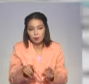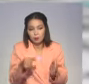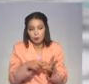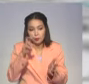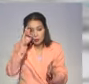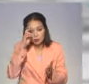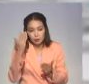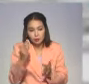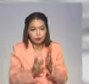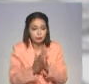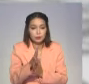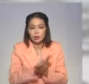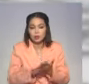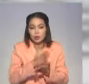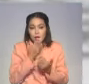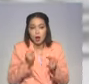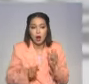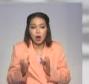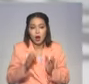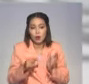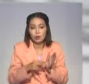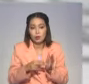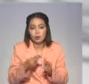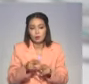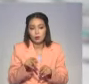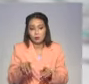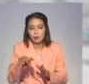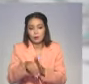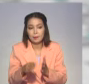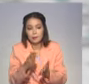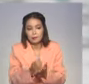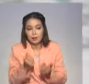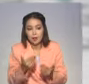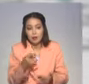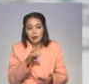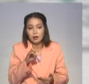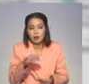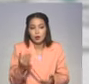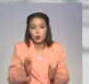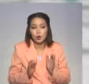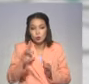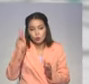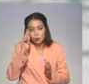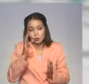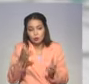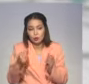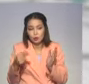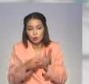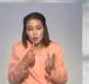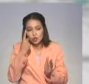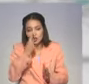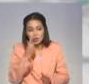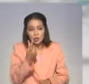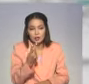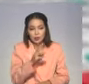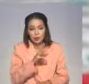тарапынан мүлдем өскен жоқ. Ал студенттердің басым көпшілігі осы санатқа жатады. Ал негізінен гранттағы бұл студенттердің білім алу құны жылына 2 миллион